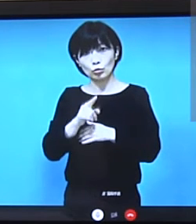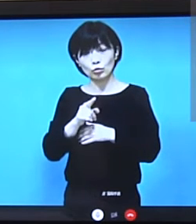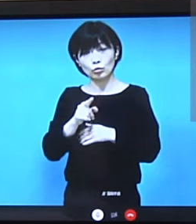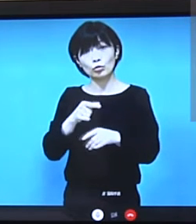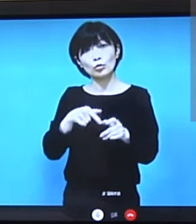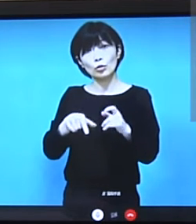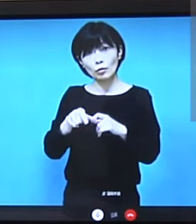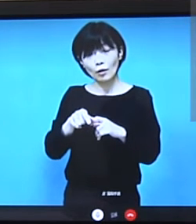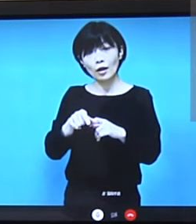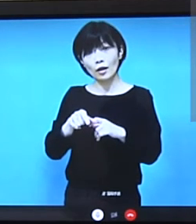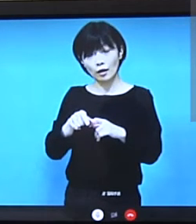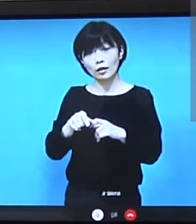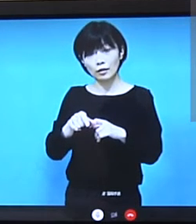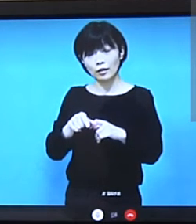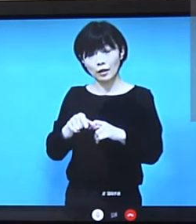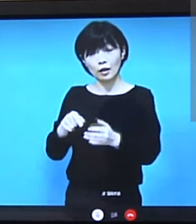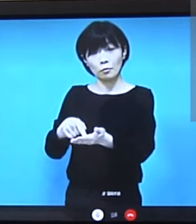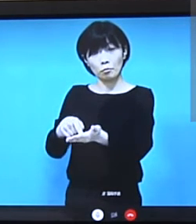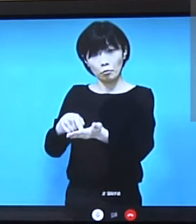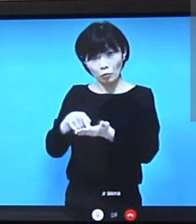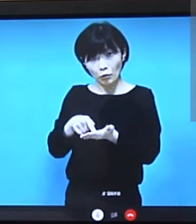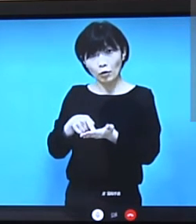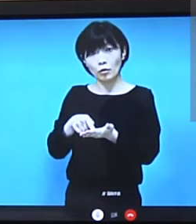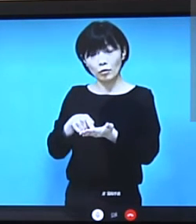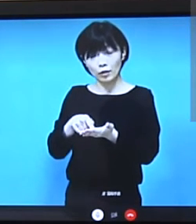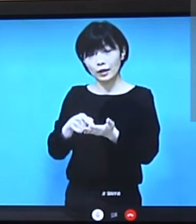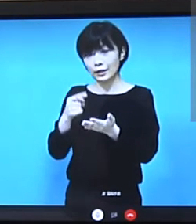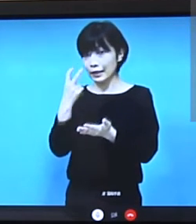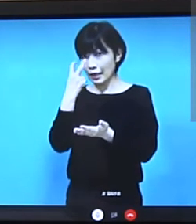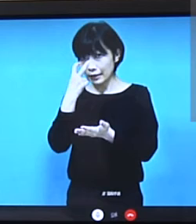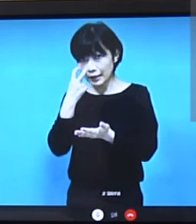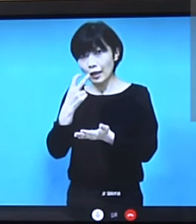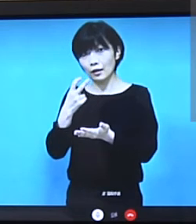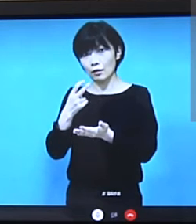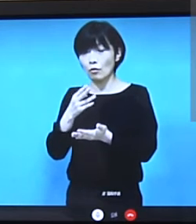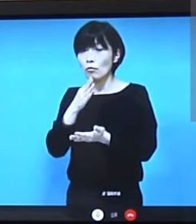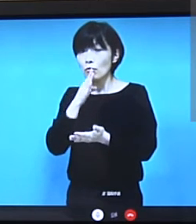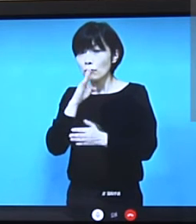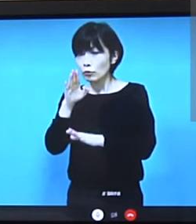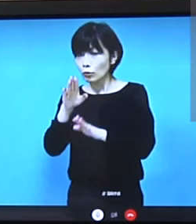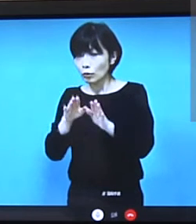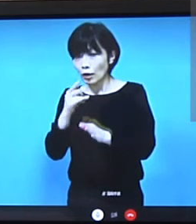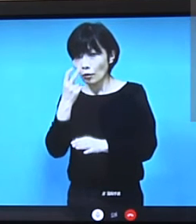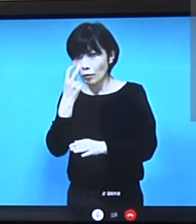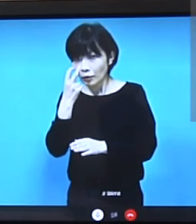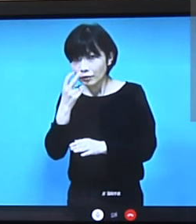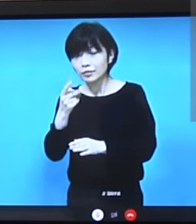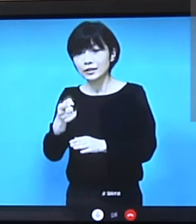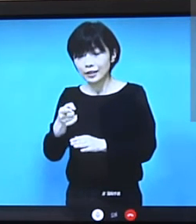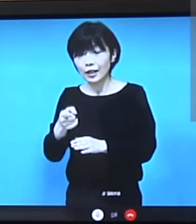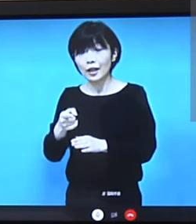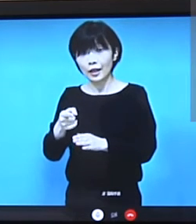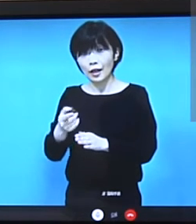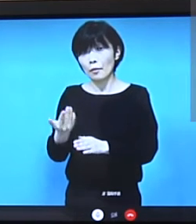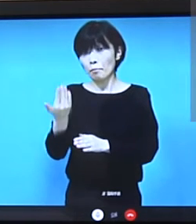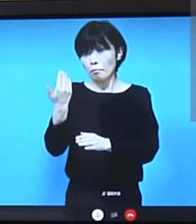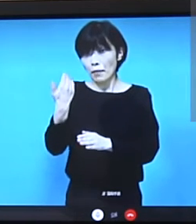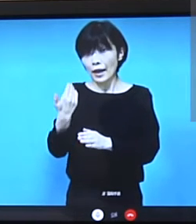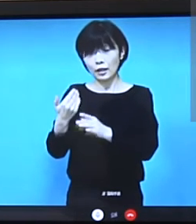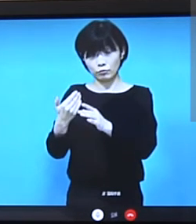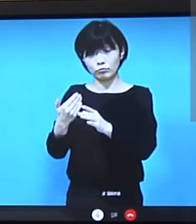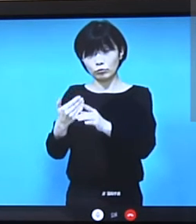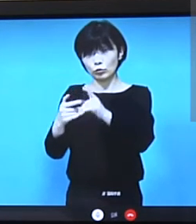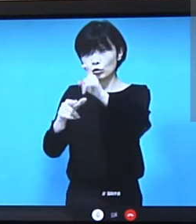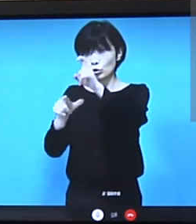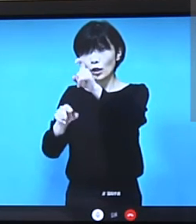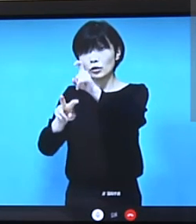患者さんとして届け出るに至った要因というのは、検査であったりですね、その方の体調を見て、その時点では感染していたのだという診断